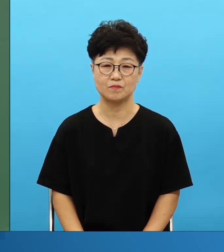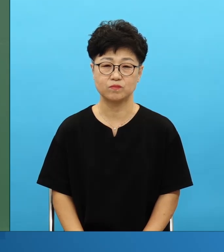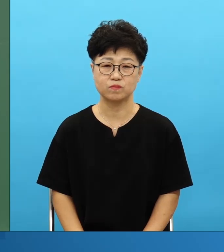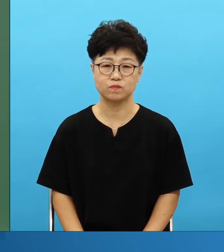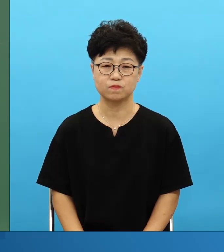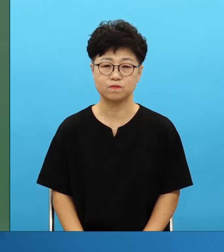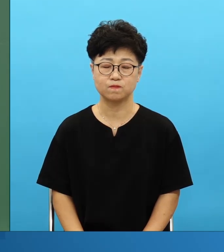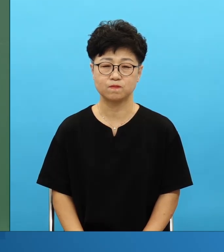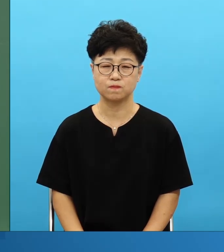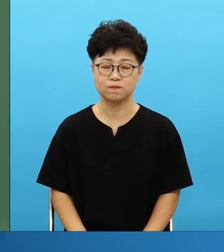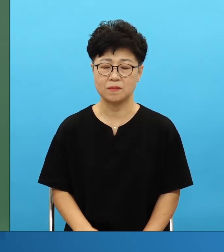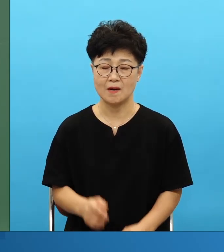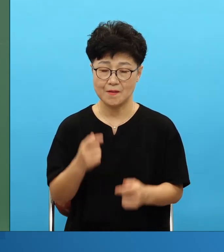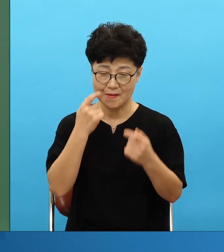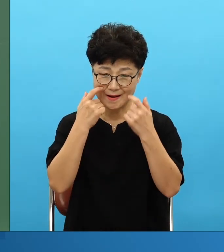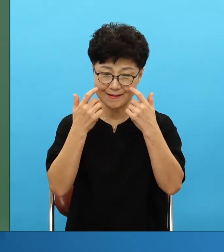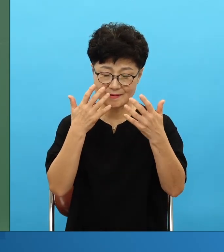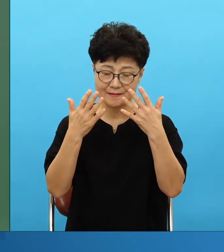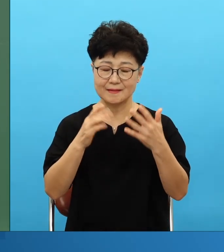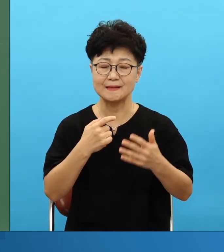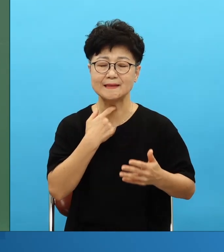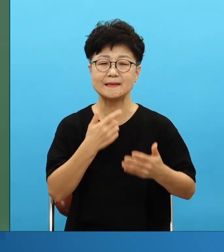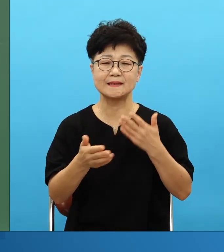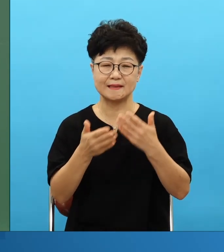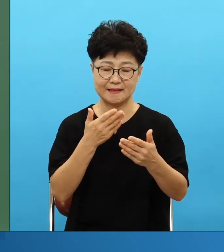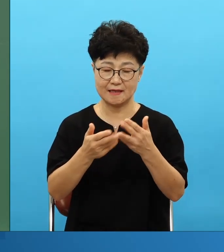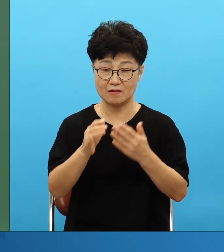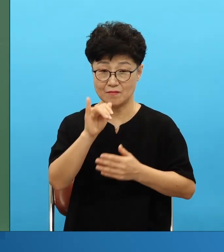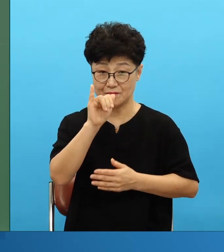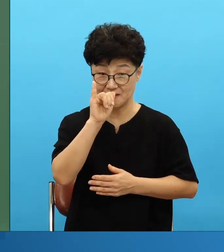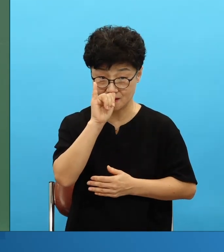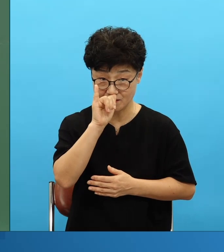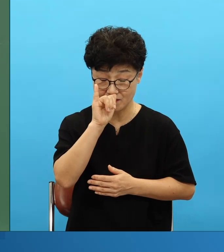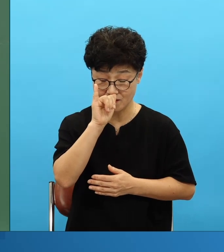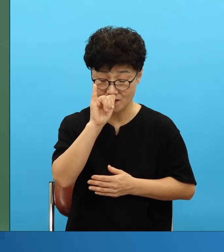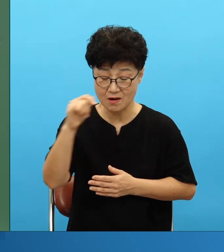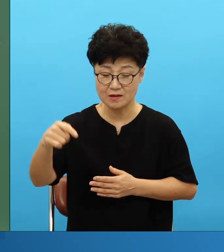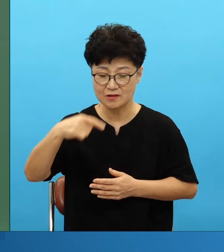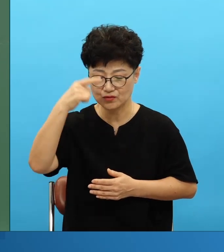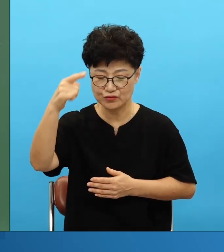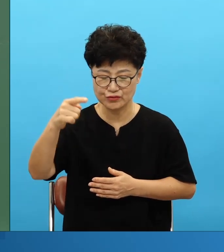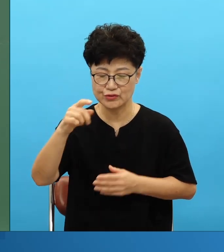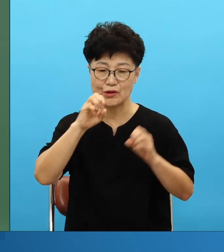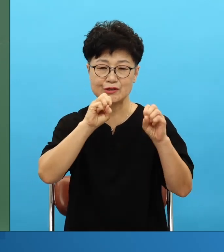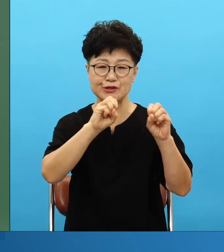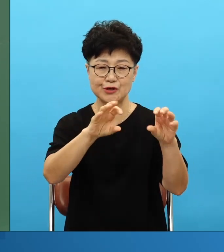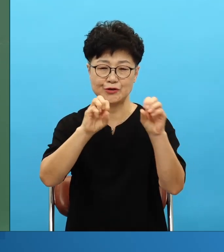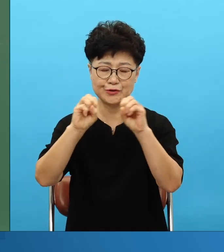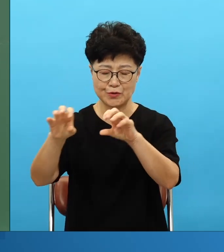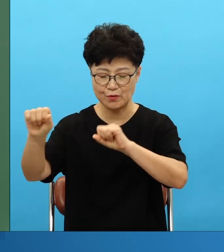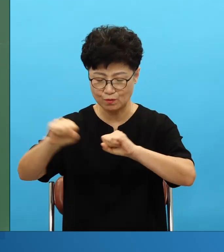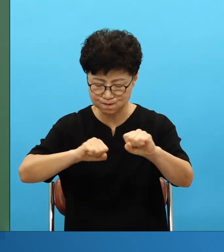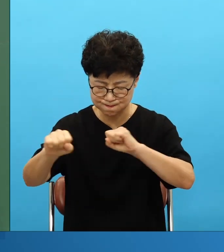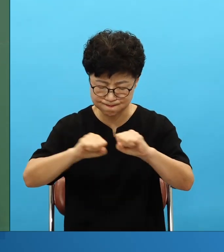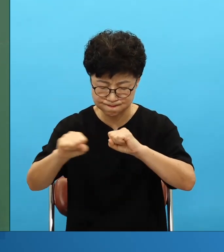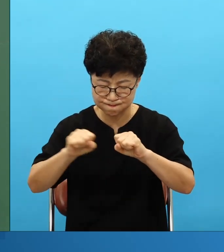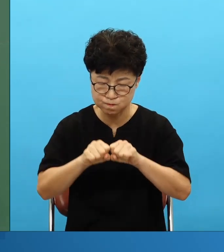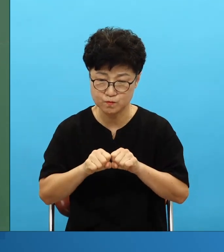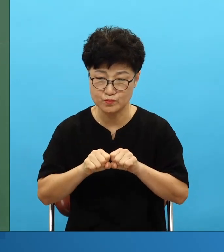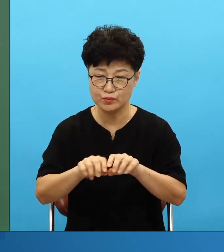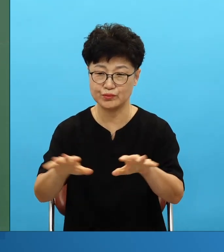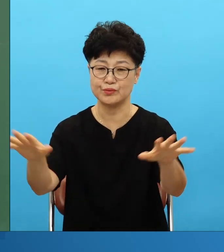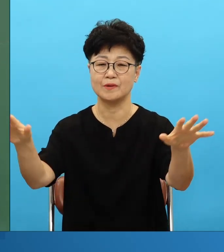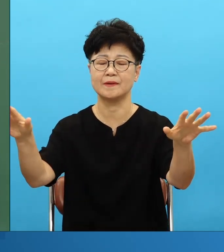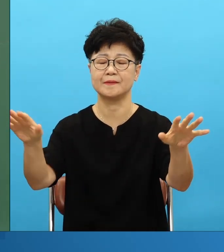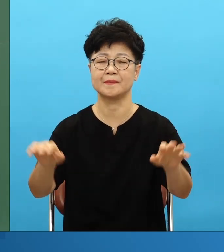체험이 되진 겁니다. And this truly now we are 그리고 experiencing. 이 이후로 막 전도운동이 크게 일어나기 시작했죠. And after that, the evangelism movement greatly arose.